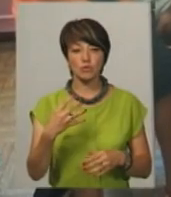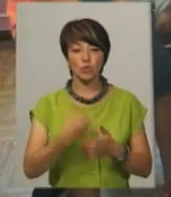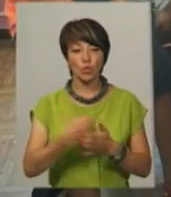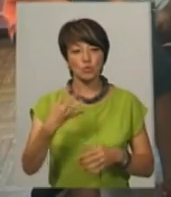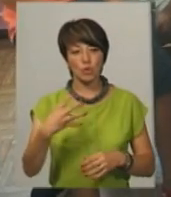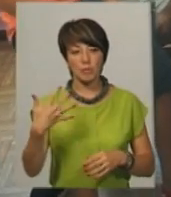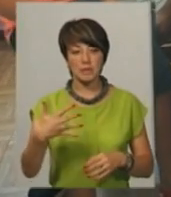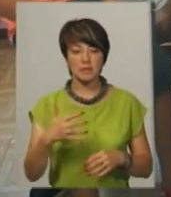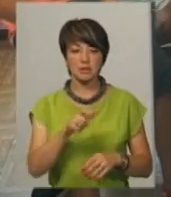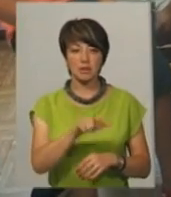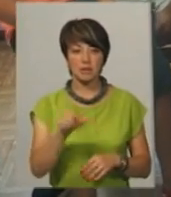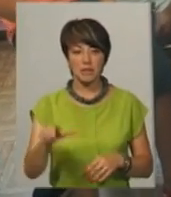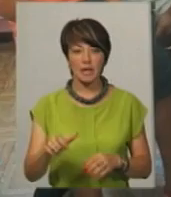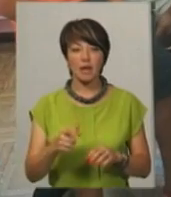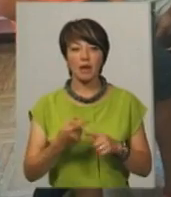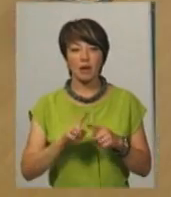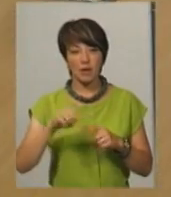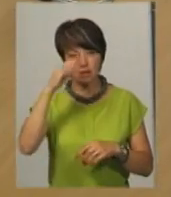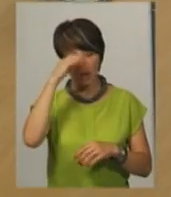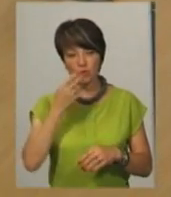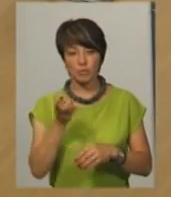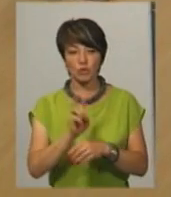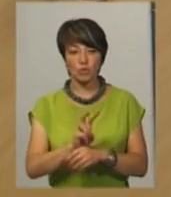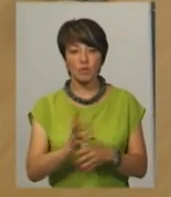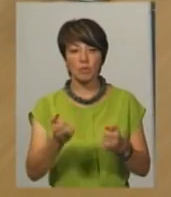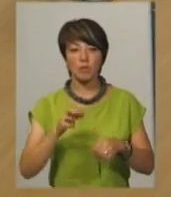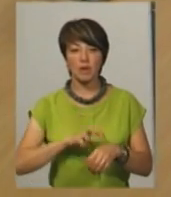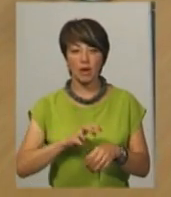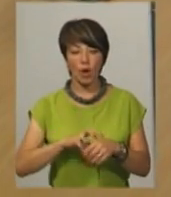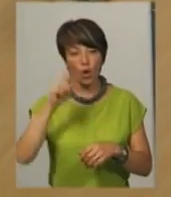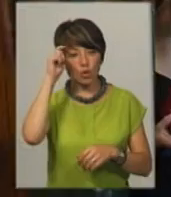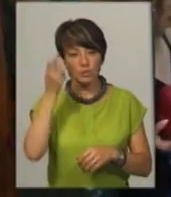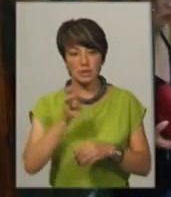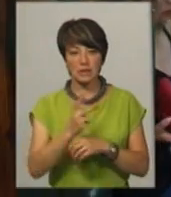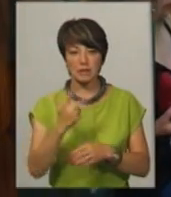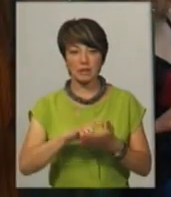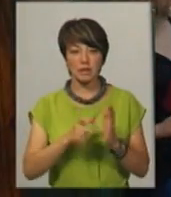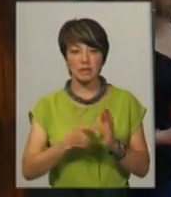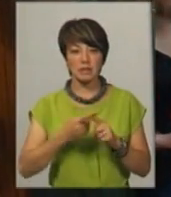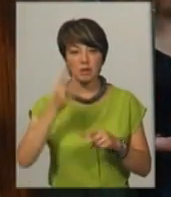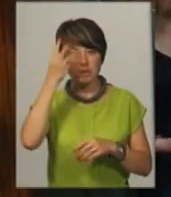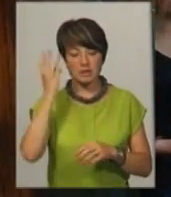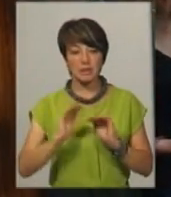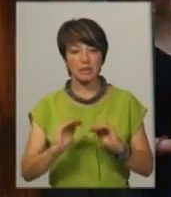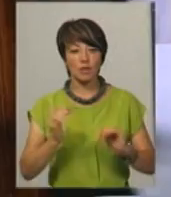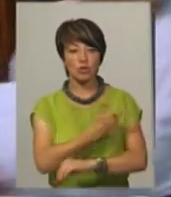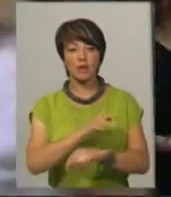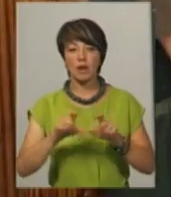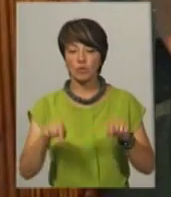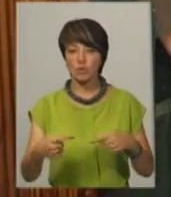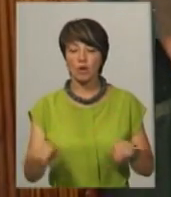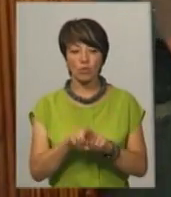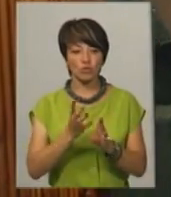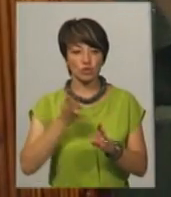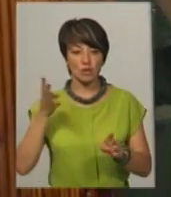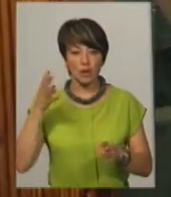Леонід Матвіїв з 7-річним сином прийшов на прийом лікаря-імунолога. Хлопчик йде у 3-й клас. Це Хмельницька міська дитяча лікарня. Тут також